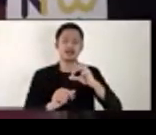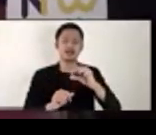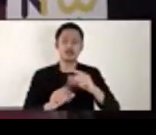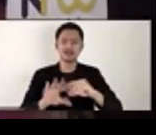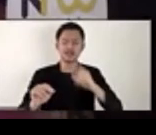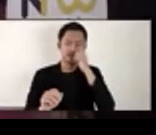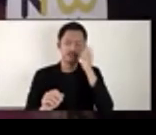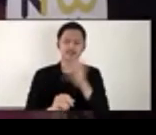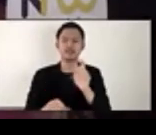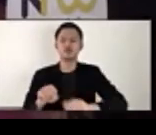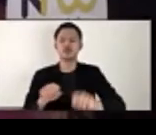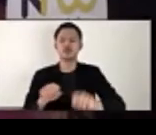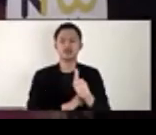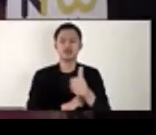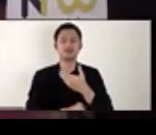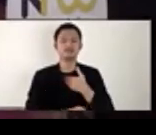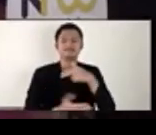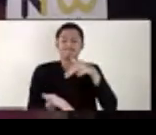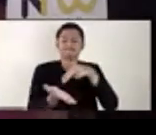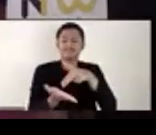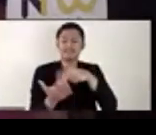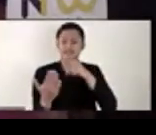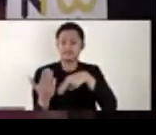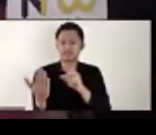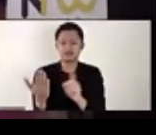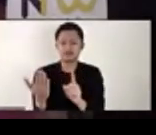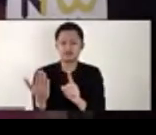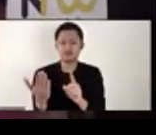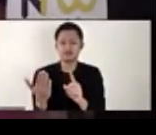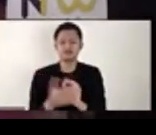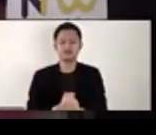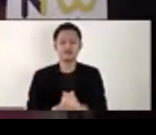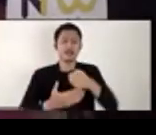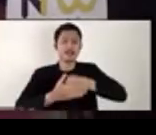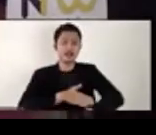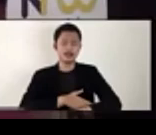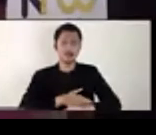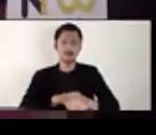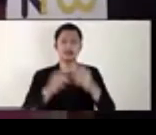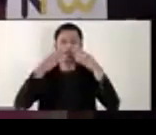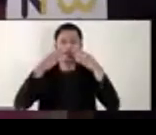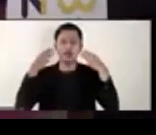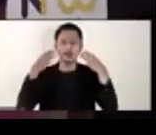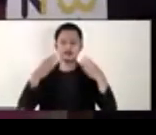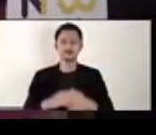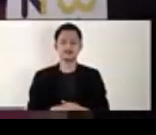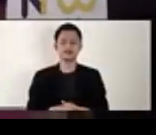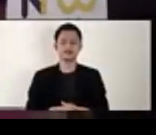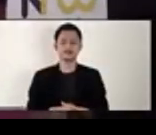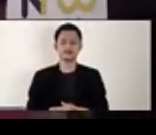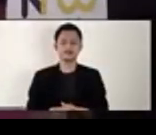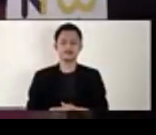saya untuk membacakan sedikit profil Mbak Jani Mbak dan Ilahi imalang dan